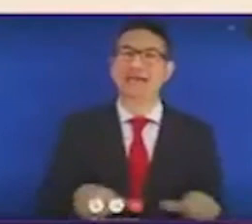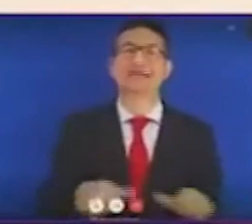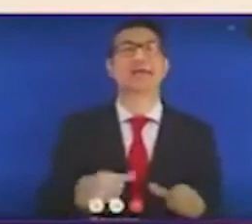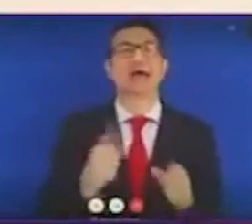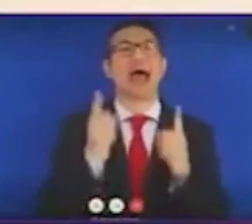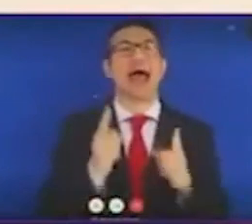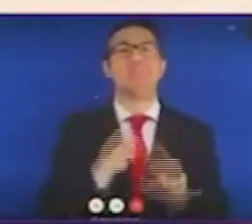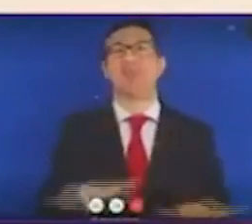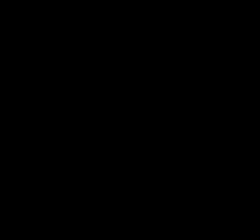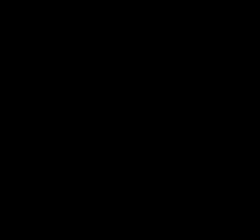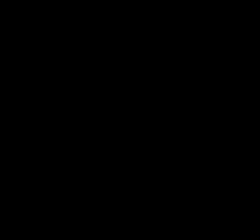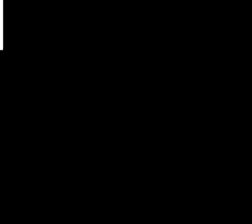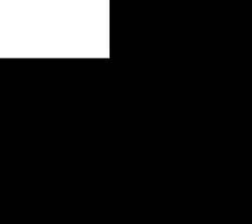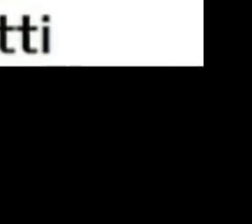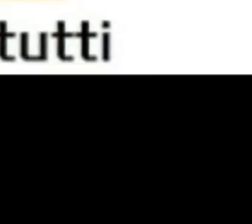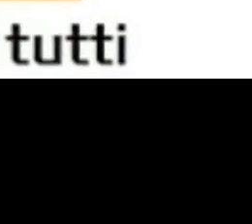sociale